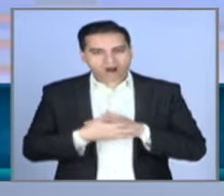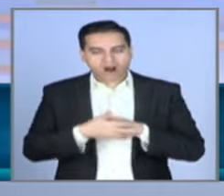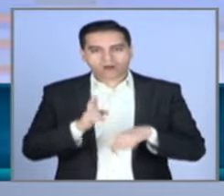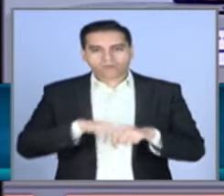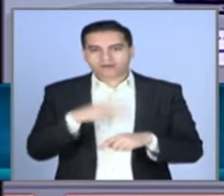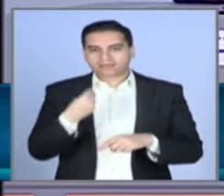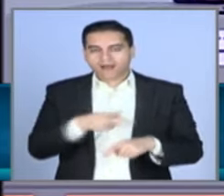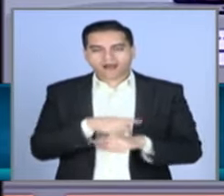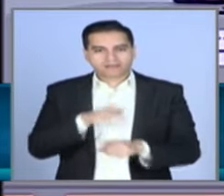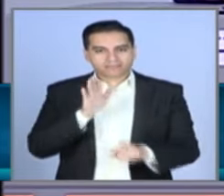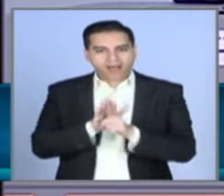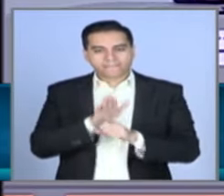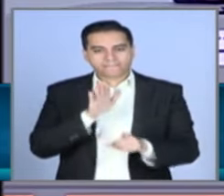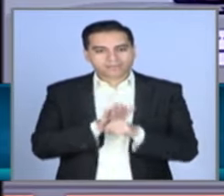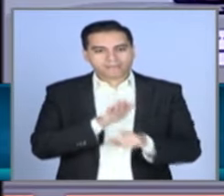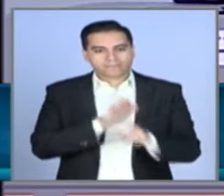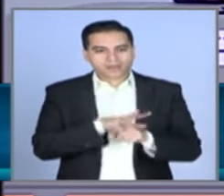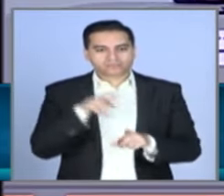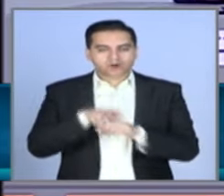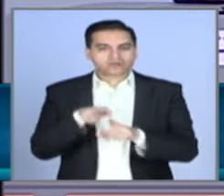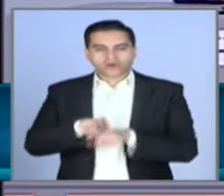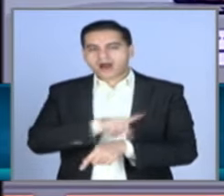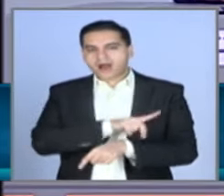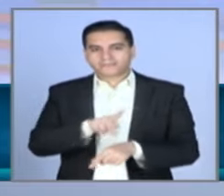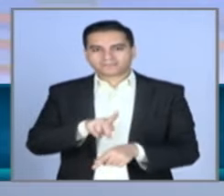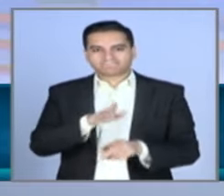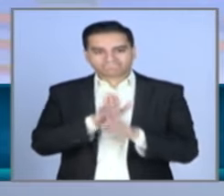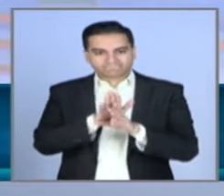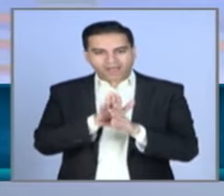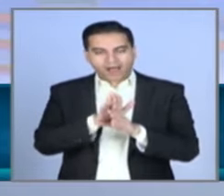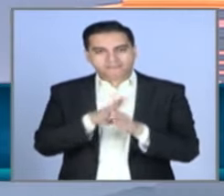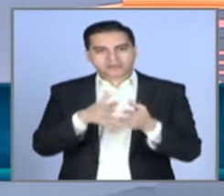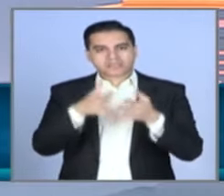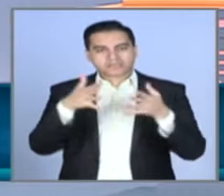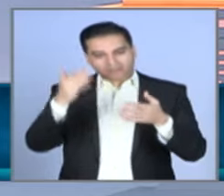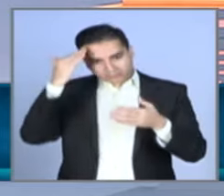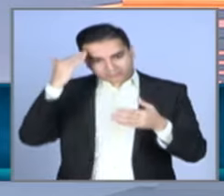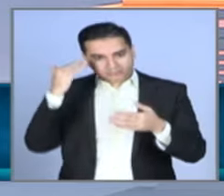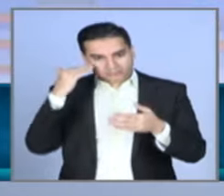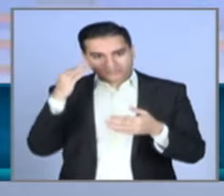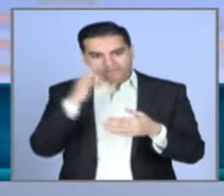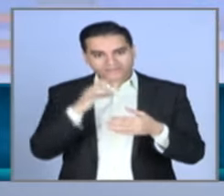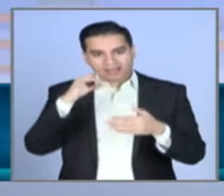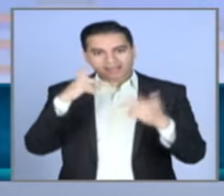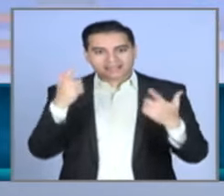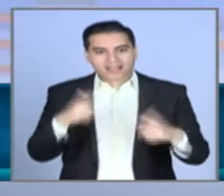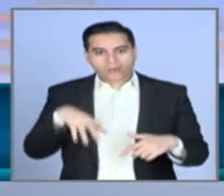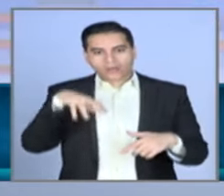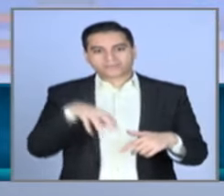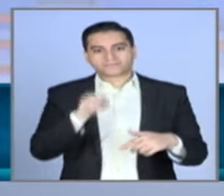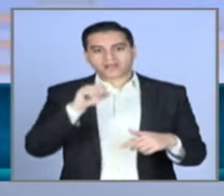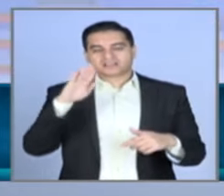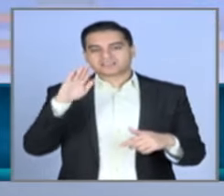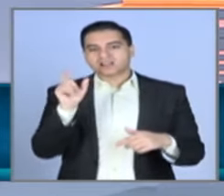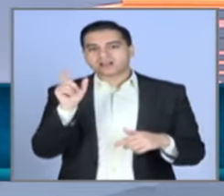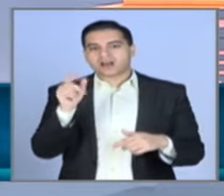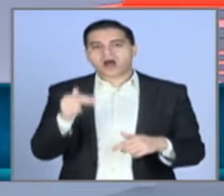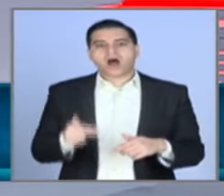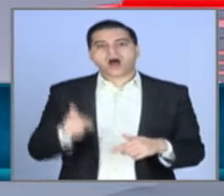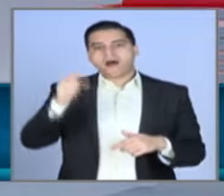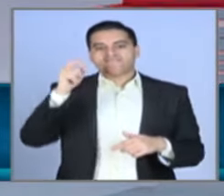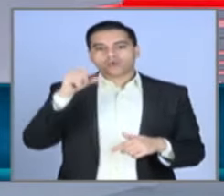والمهمشين والمضطهدين. أستاذ يحيى، إجابتك؟ سنغافورة. سنغافورة إجابة خاطئة.